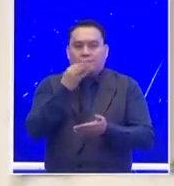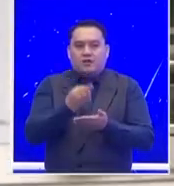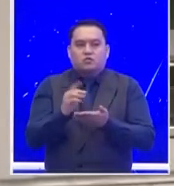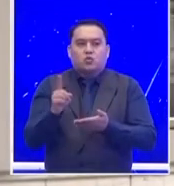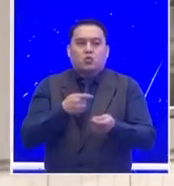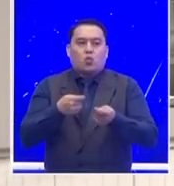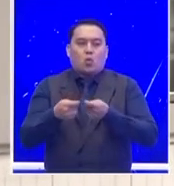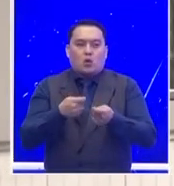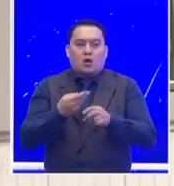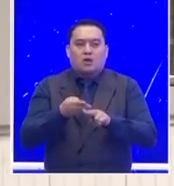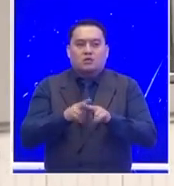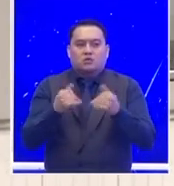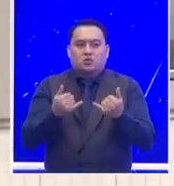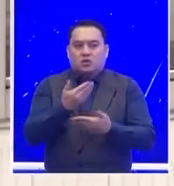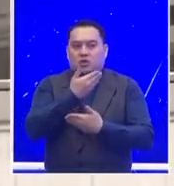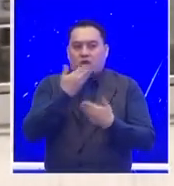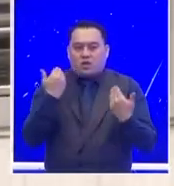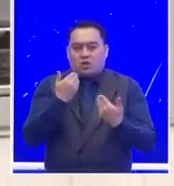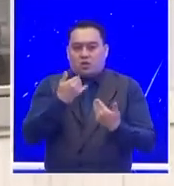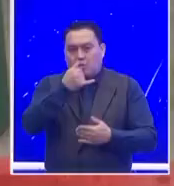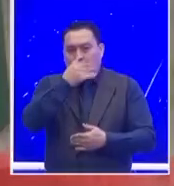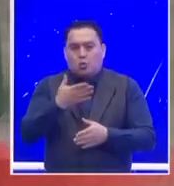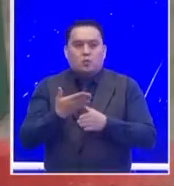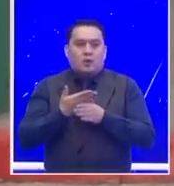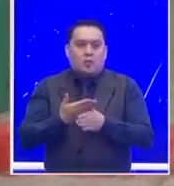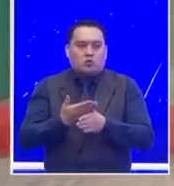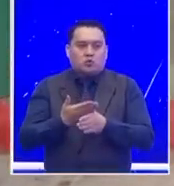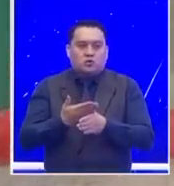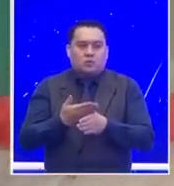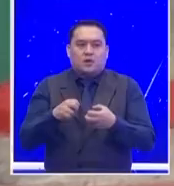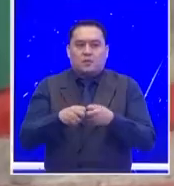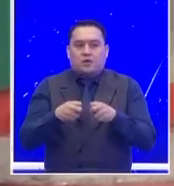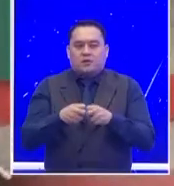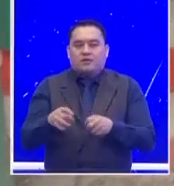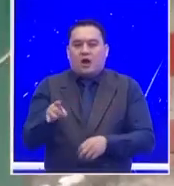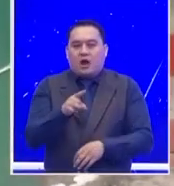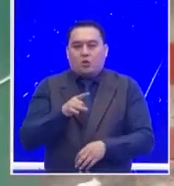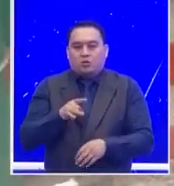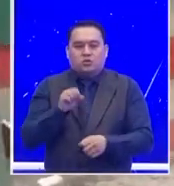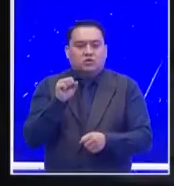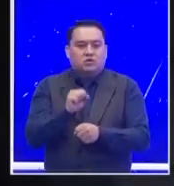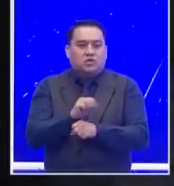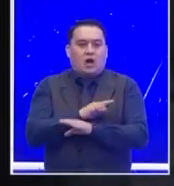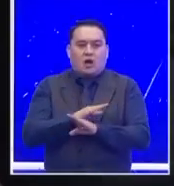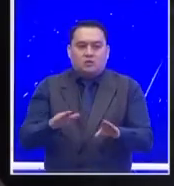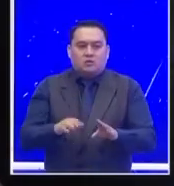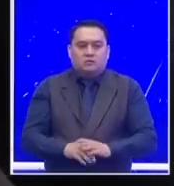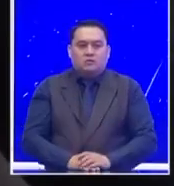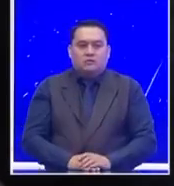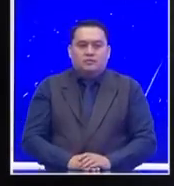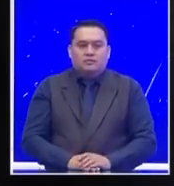что руководства в данный момент нет, и они ничем не могут помочь. На этом проблемы в районе рынка не заканчиваются.